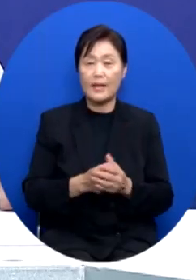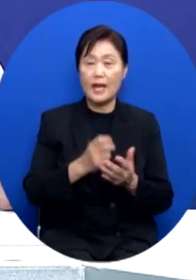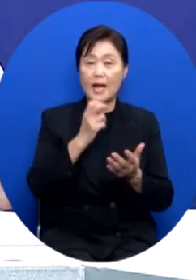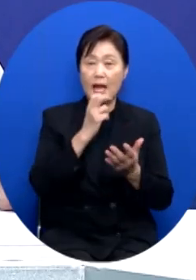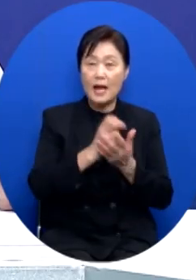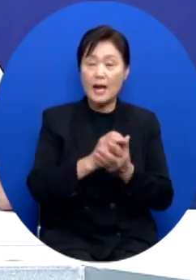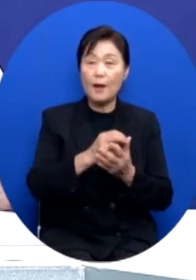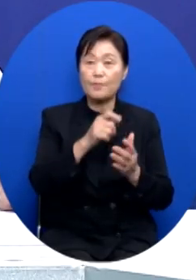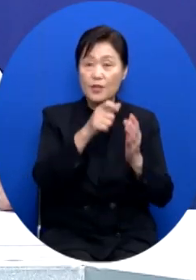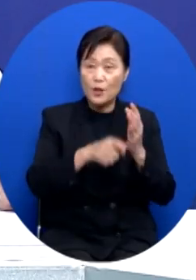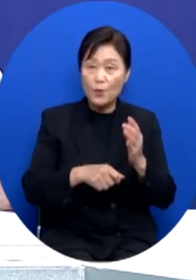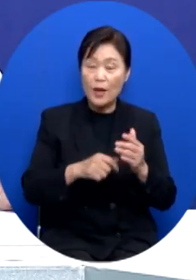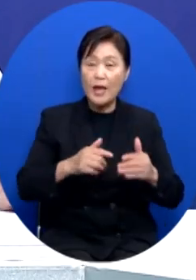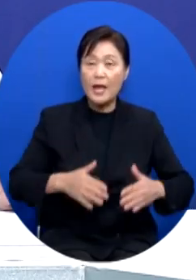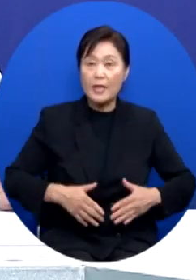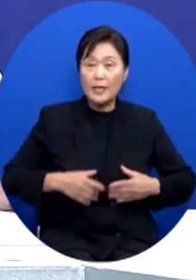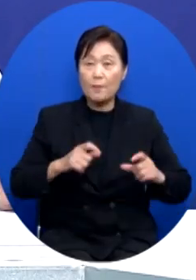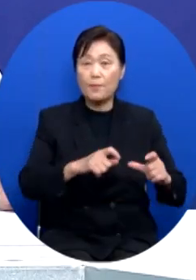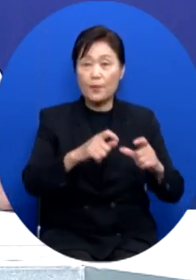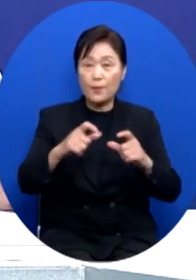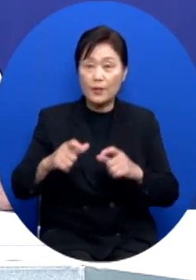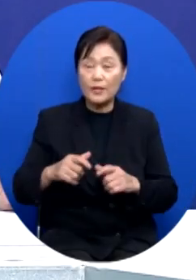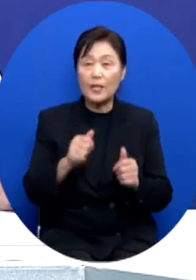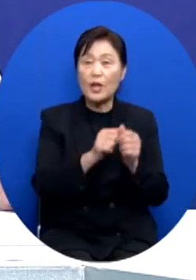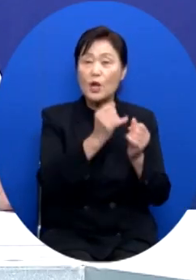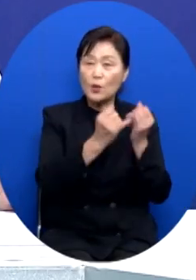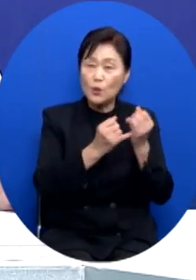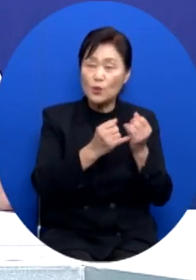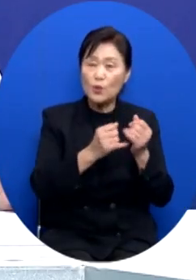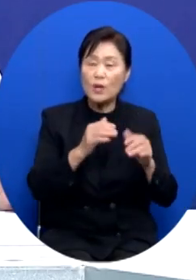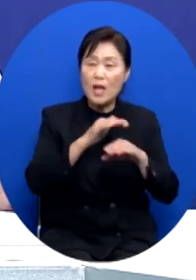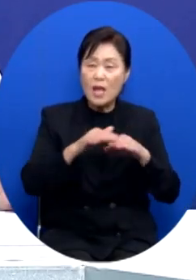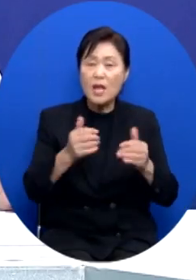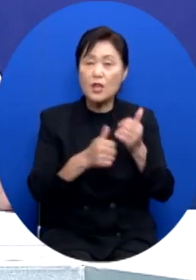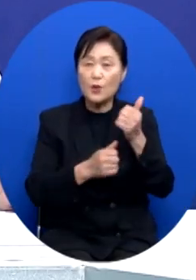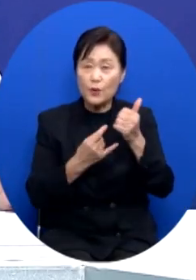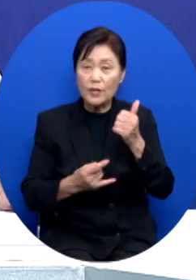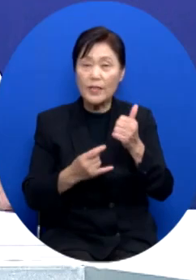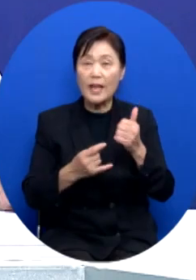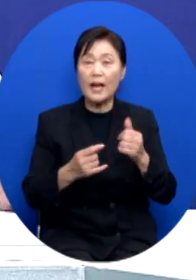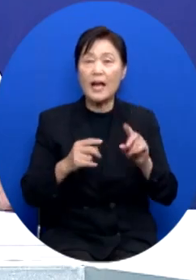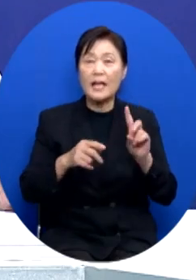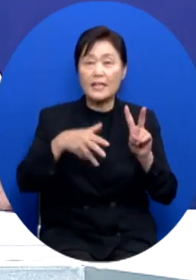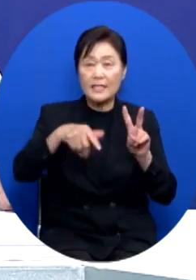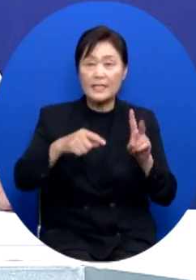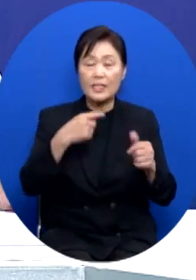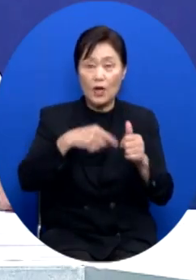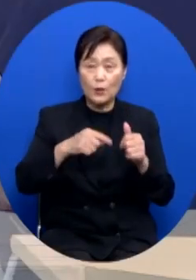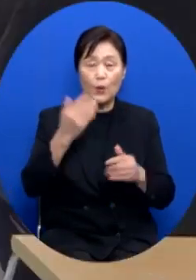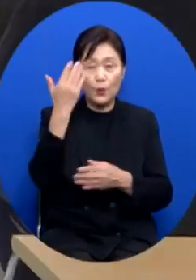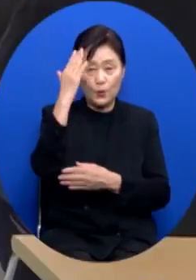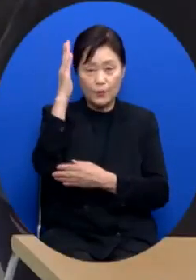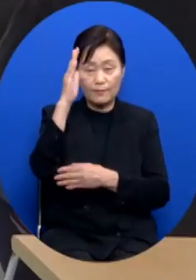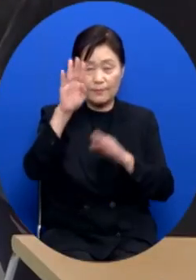감리회 남부위원회 동성애 대책위원회가 2024년 제2차 교육 세미나를 개최했습니다.